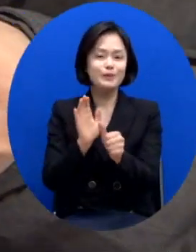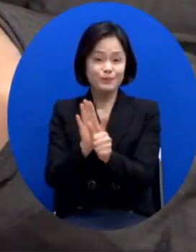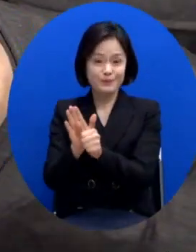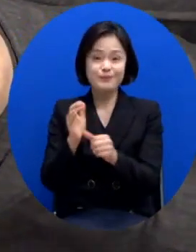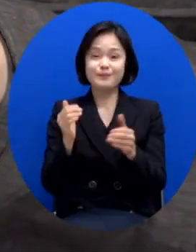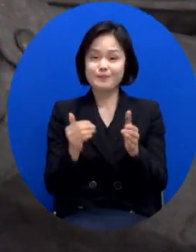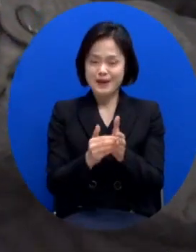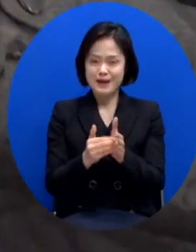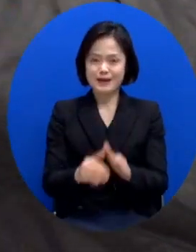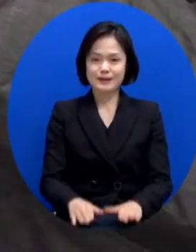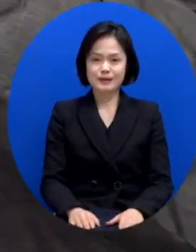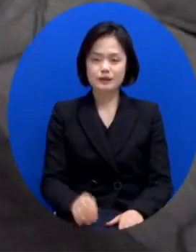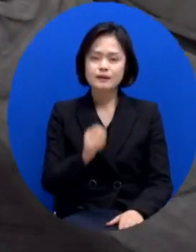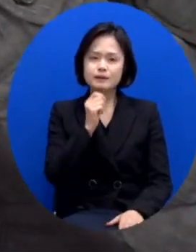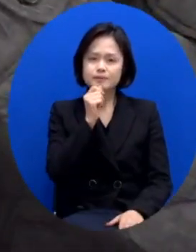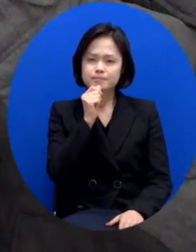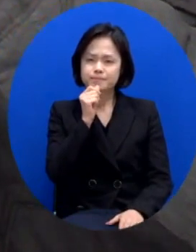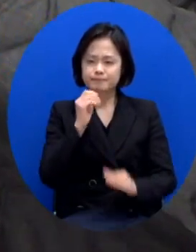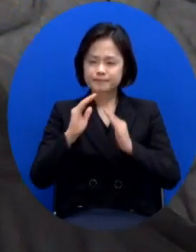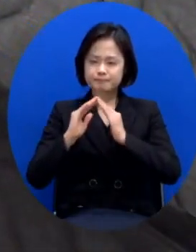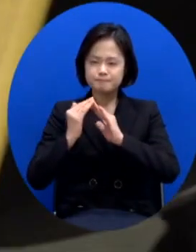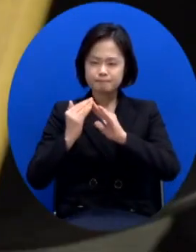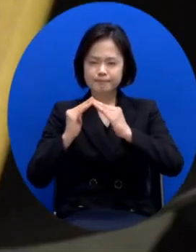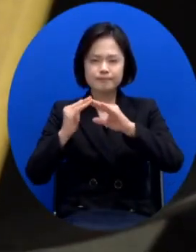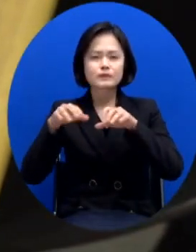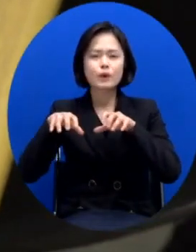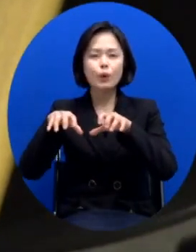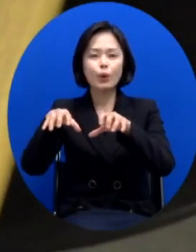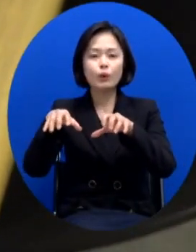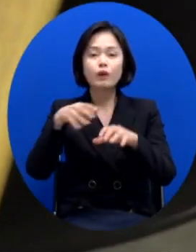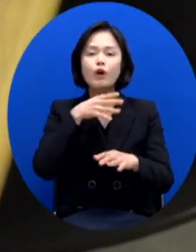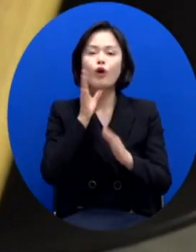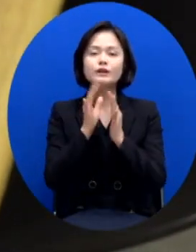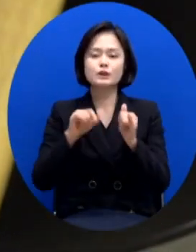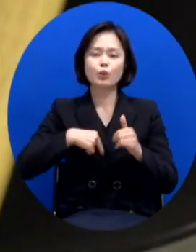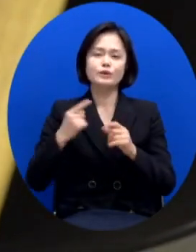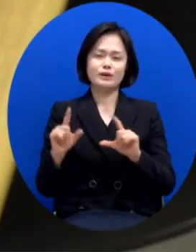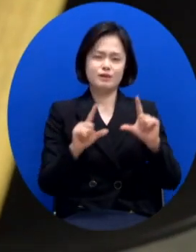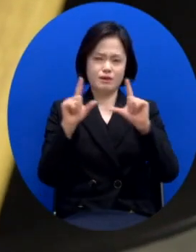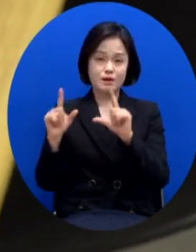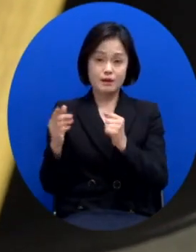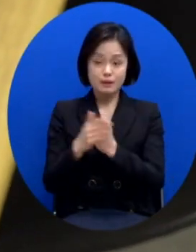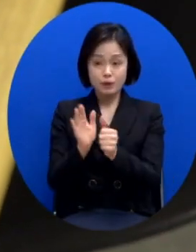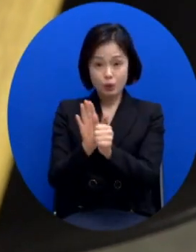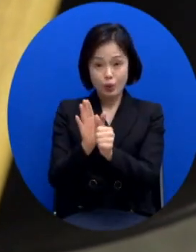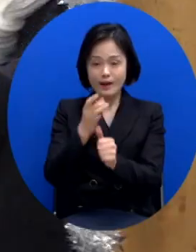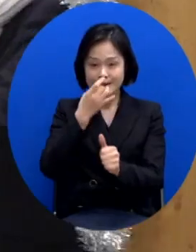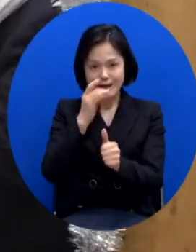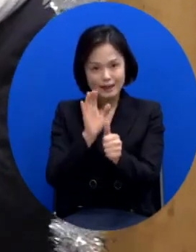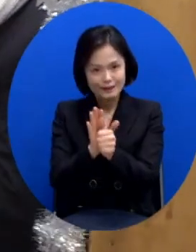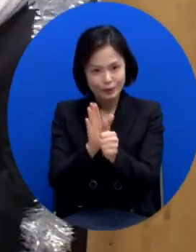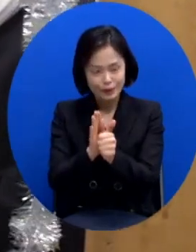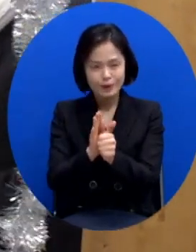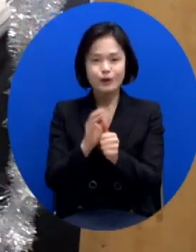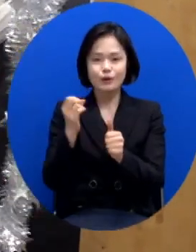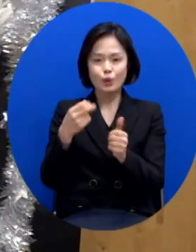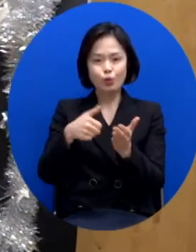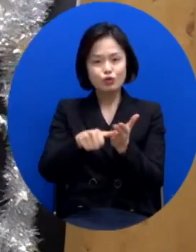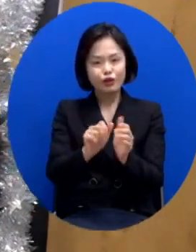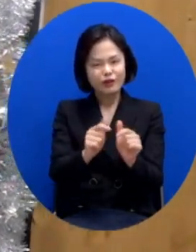지역 쪽방촌에 사는 독거 어르신들에게 방영 마스크 를 비롯해 목도리와 16 품 등 다양한 물품을